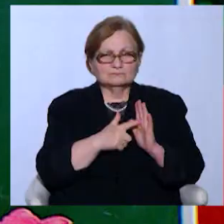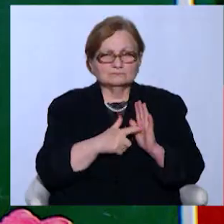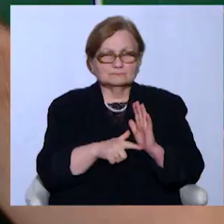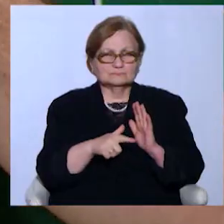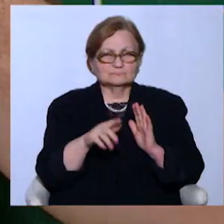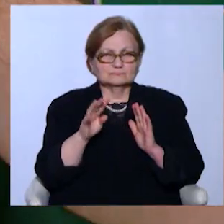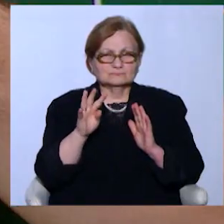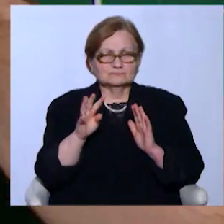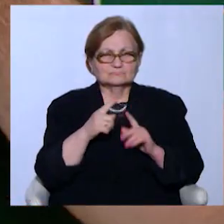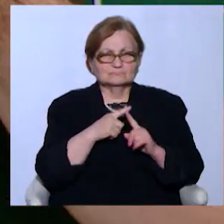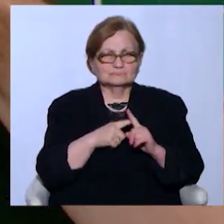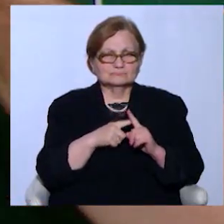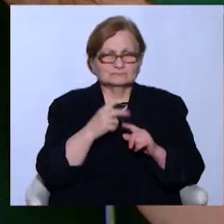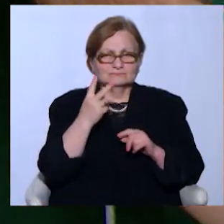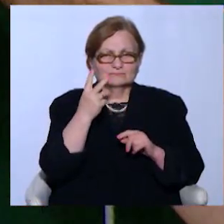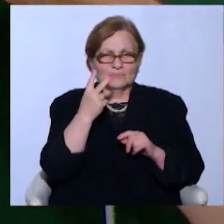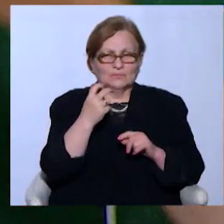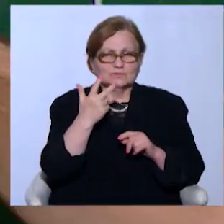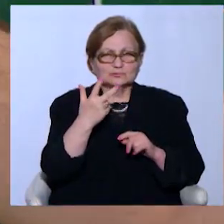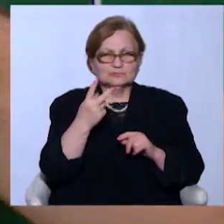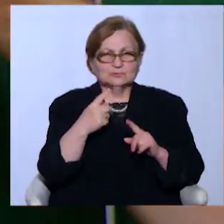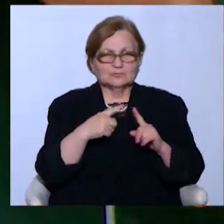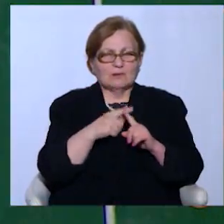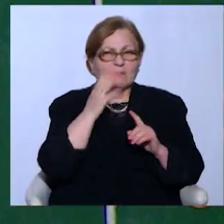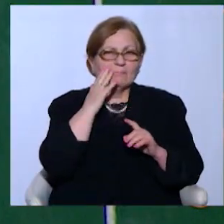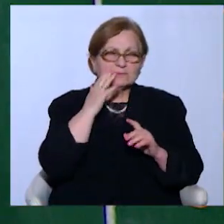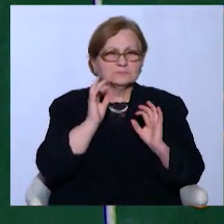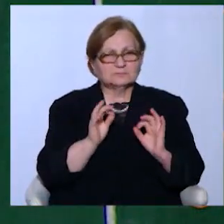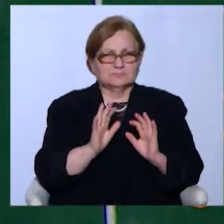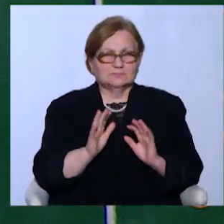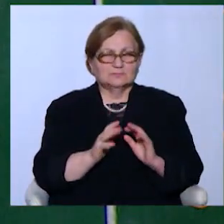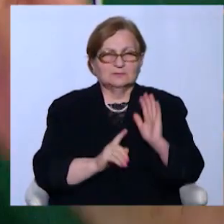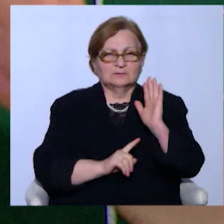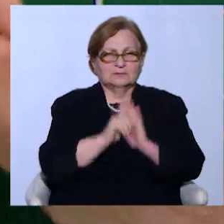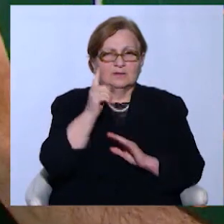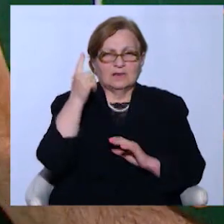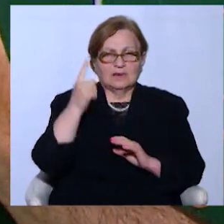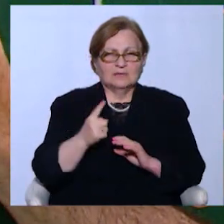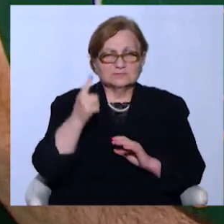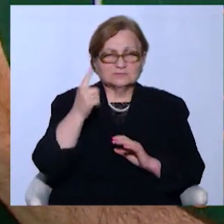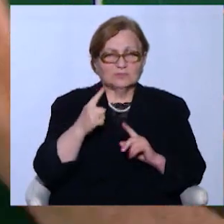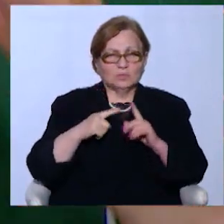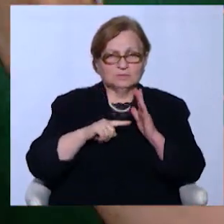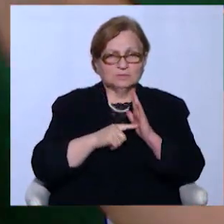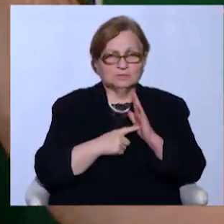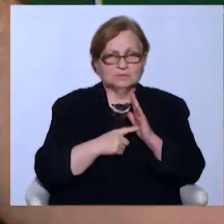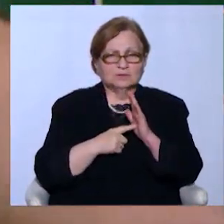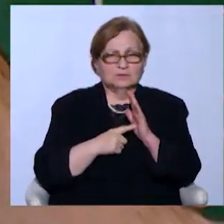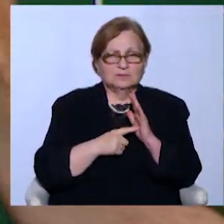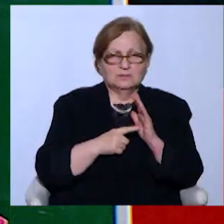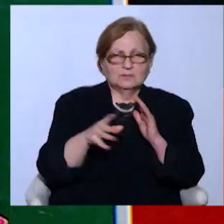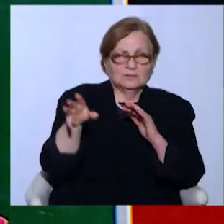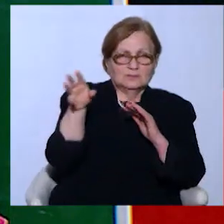და გავამრავლოთ 232-ზე. აბა შევამოწმოთ. ვიწყებ ერთეულზე გამრავლებას და სანამ